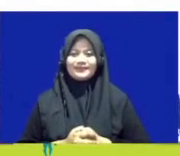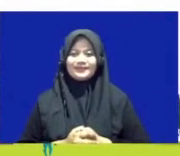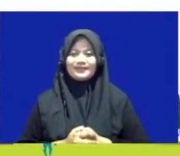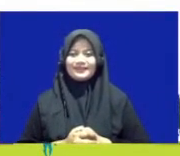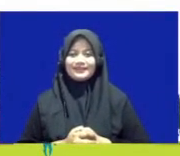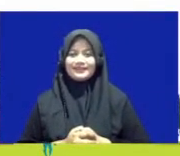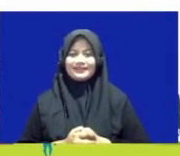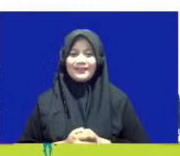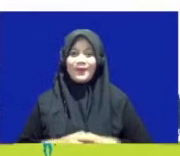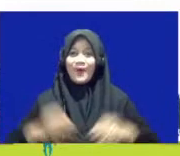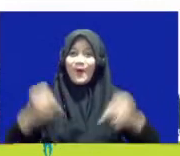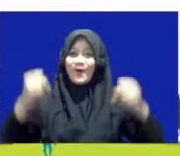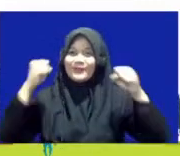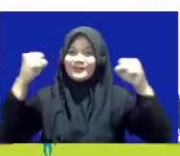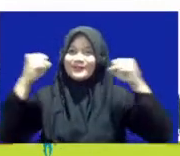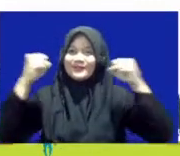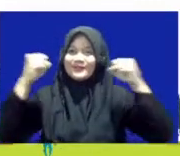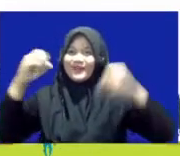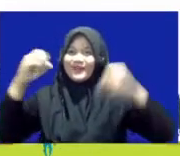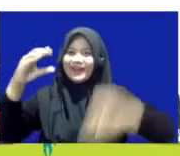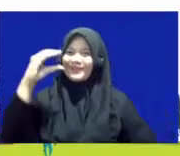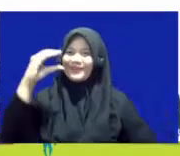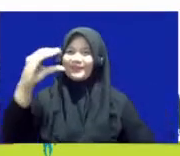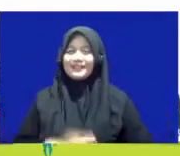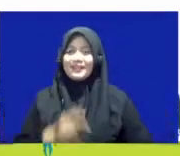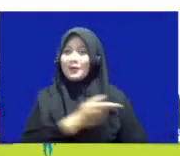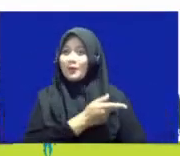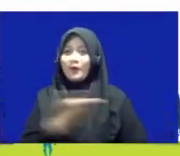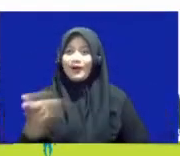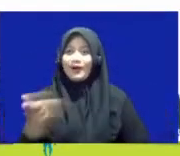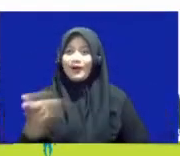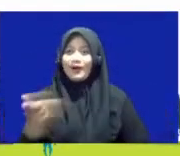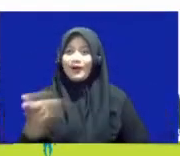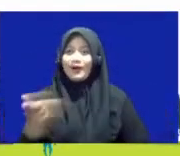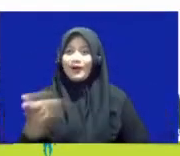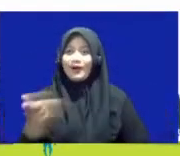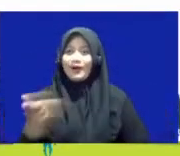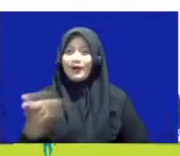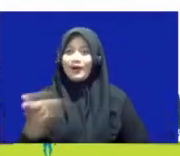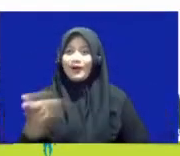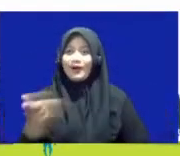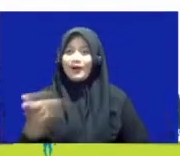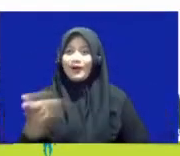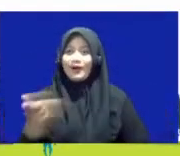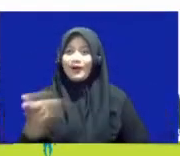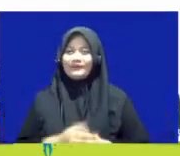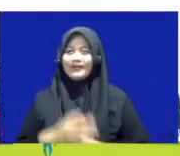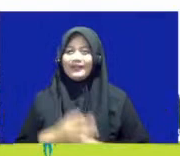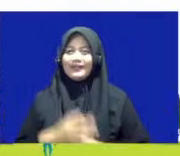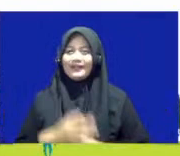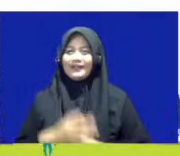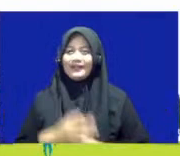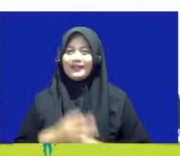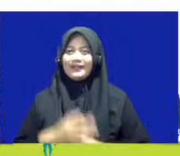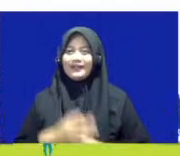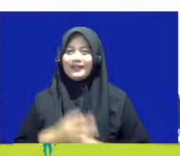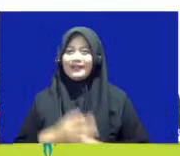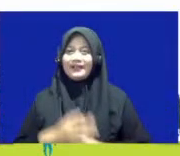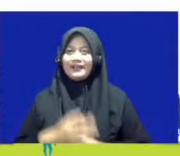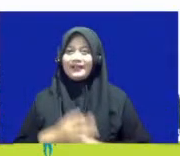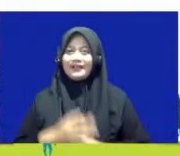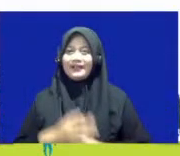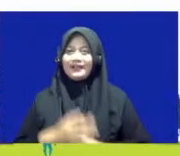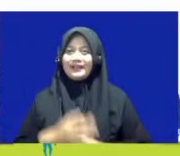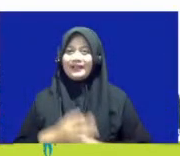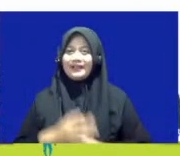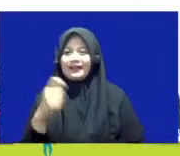Semangat pagi, are you ready? Yes. Saya Sukamsi. Taruna Siaga Bencana Indonesia dari